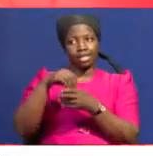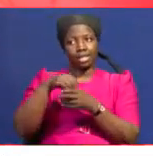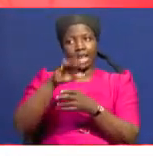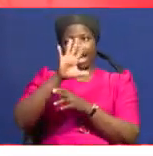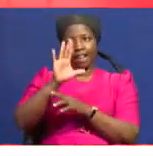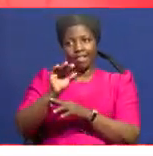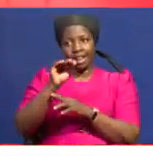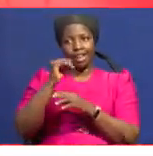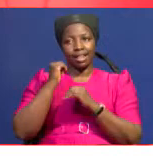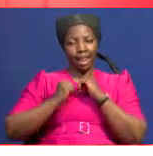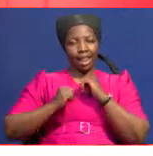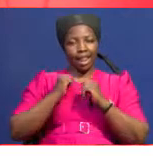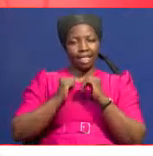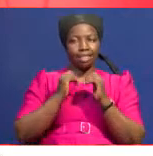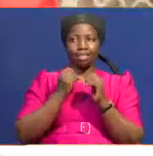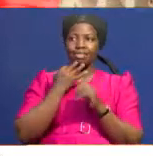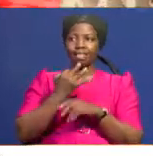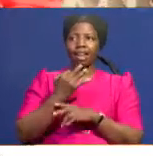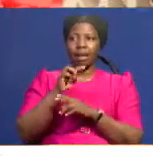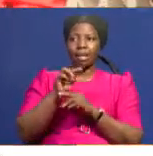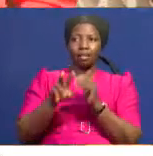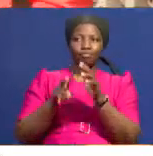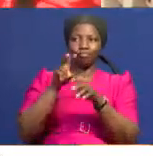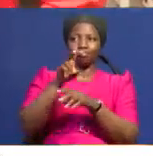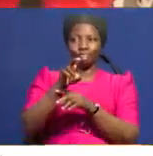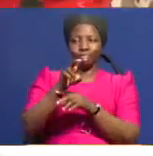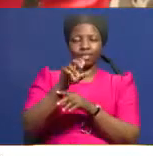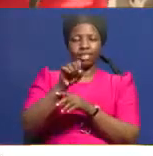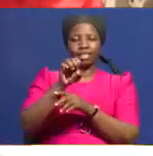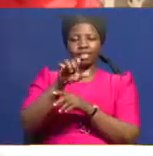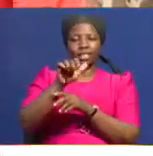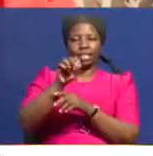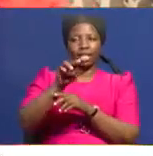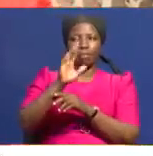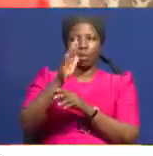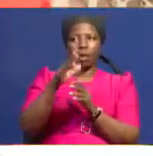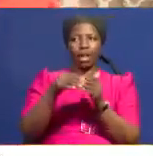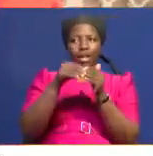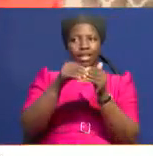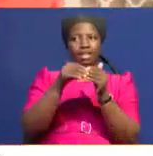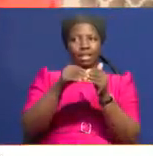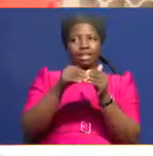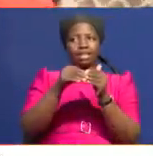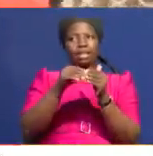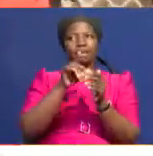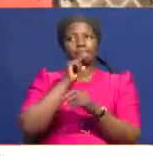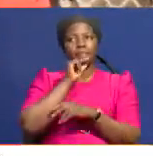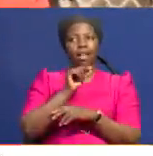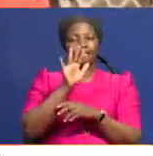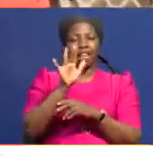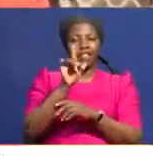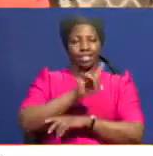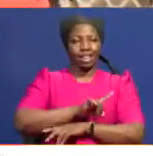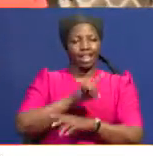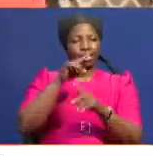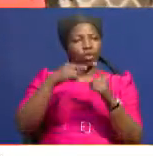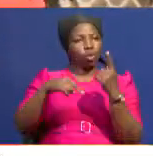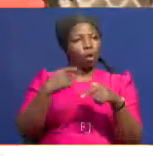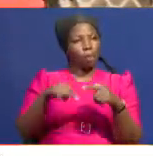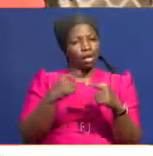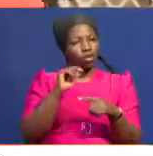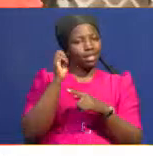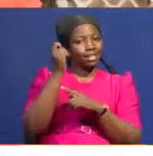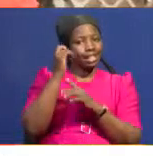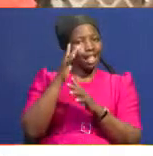viunzi na kidimbwi cha maji Edmund Serem atakayekuwa nahodha wa wanaume kwenye mashindano hayo ya siku tano ambayo Kenya